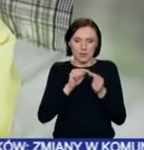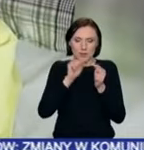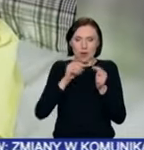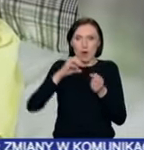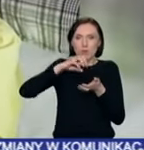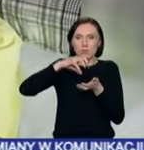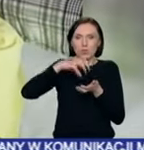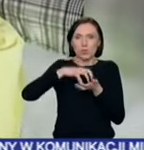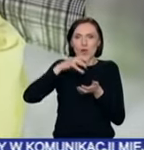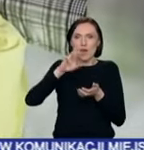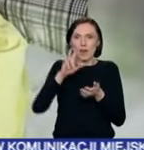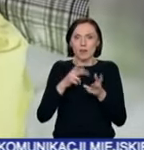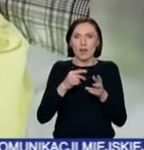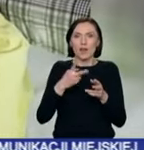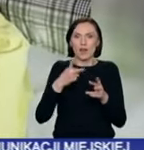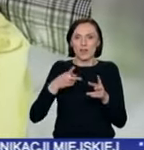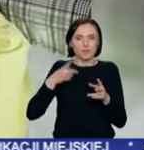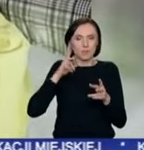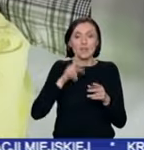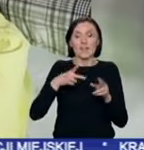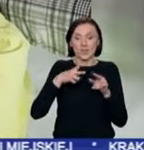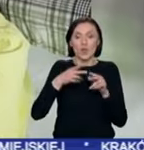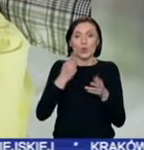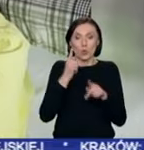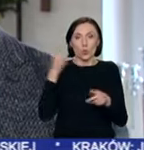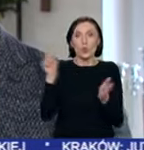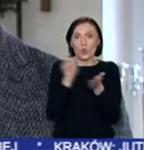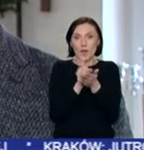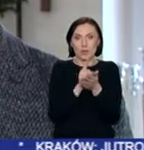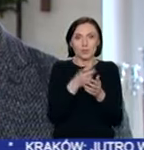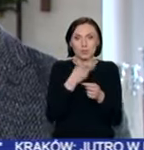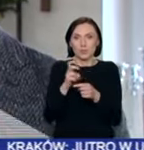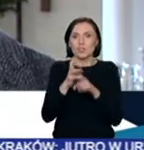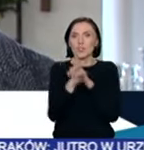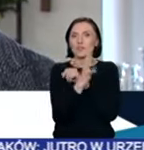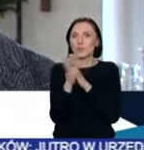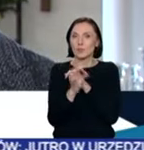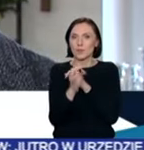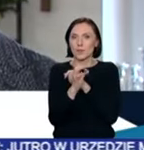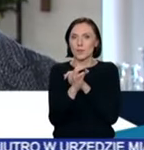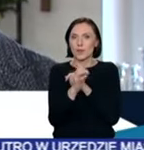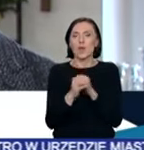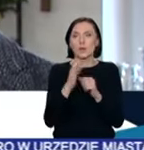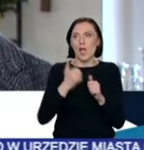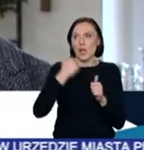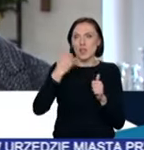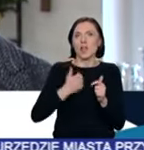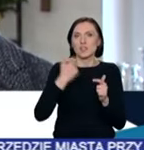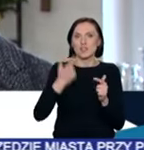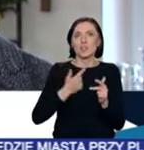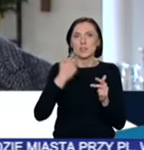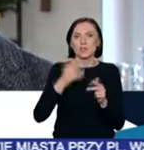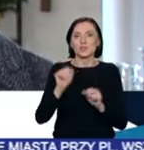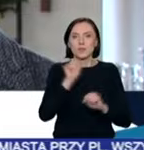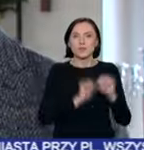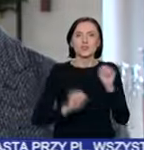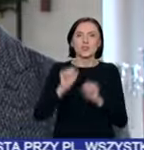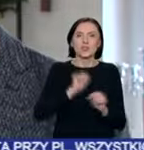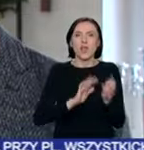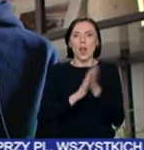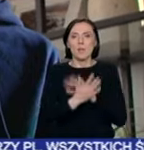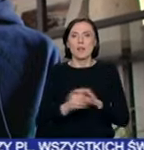chłopca. Wycięto ponad 90% masy guza. No i cóż, potem kilka lat pracy Janka nad powrotem